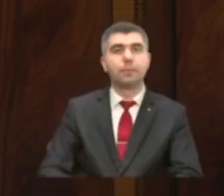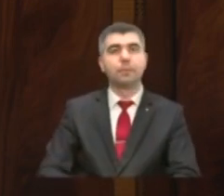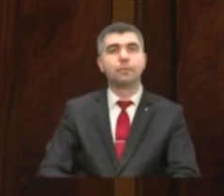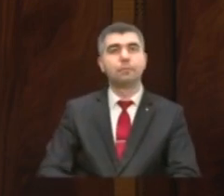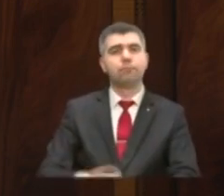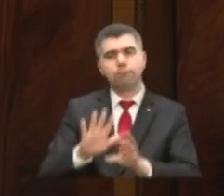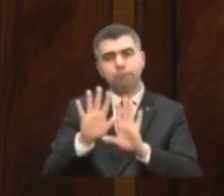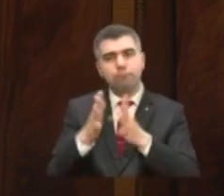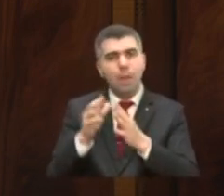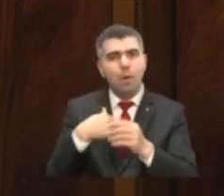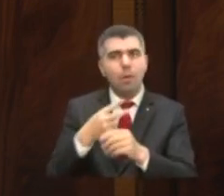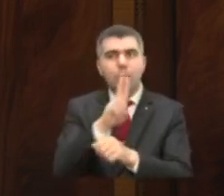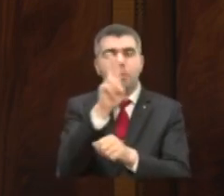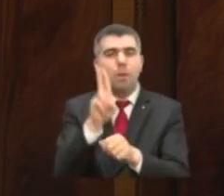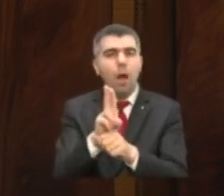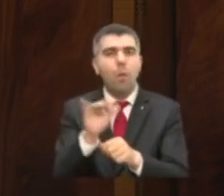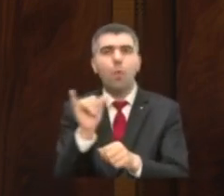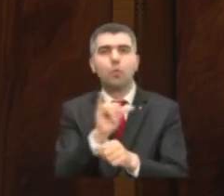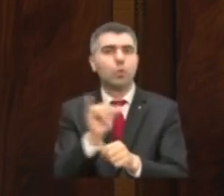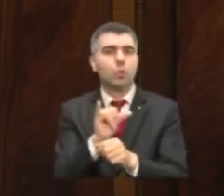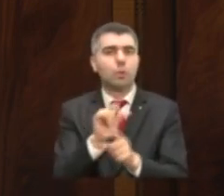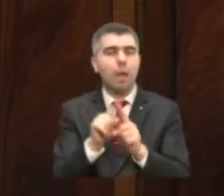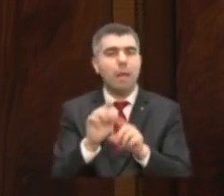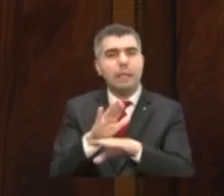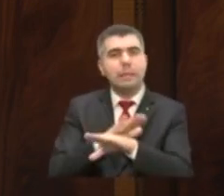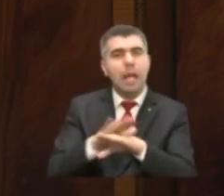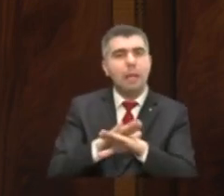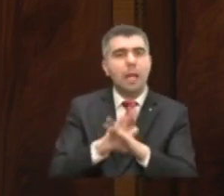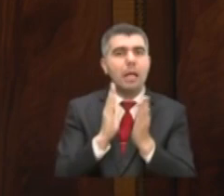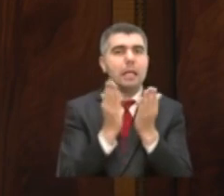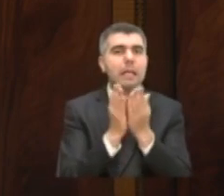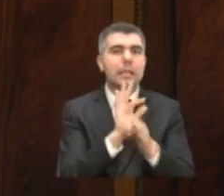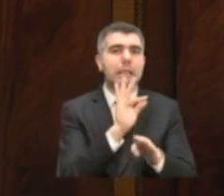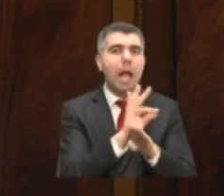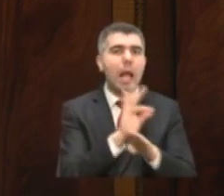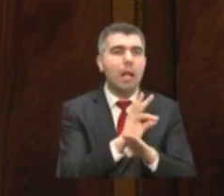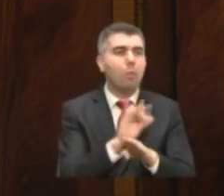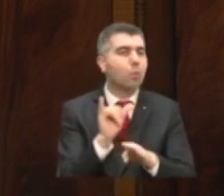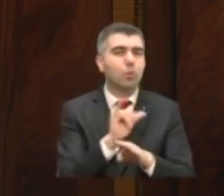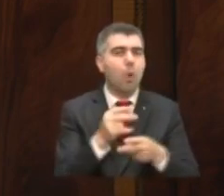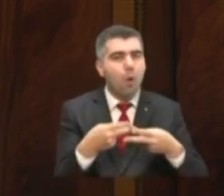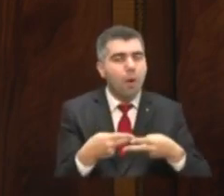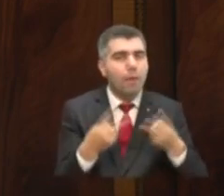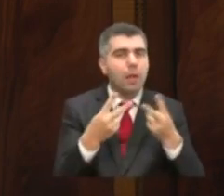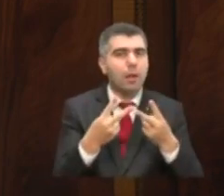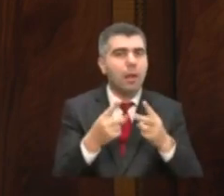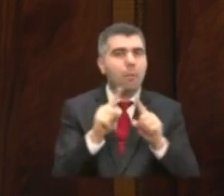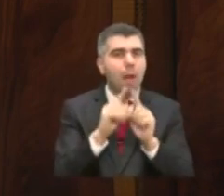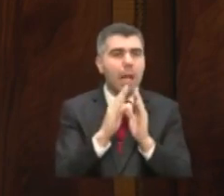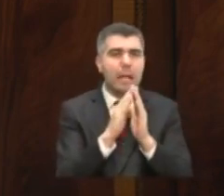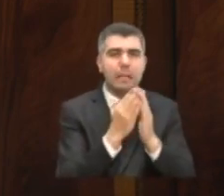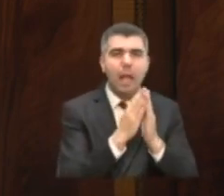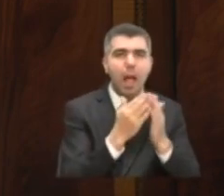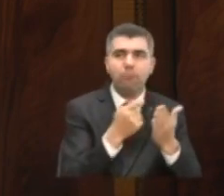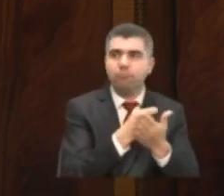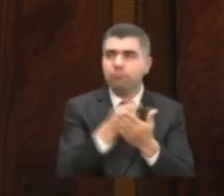مع المغاربة حول من مسؤول عن رسم السياسة التعليمية لبلادنا، ومن وضع هذه المناهج التي لا تتلائم مع متطلبات